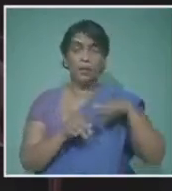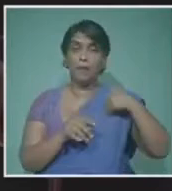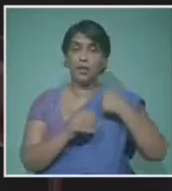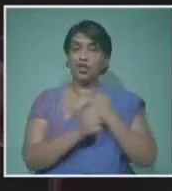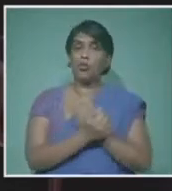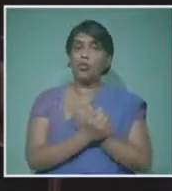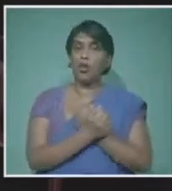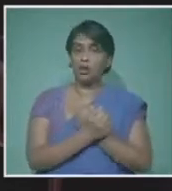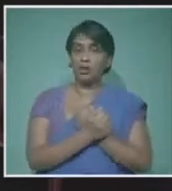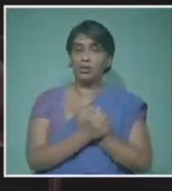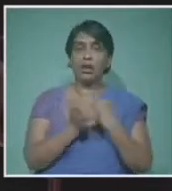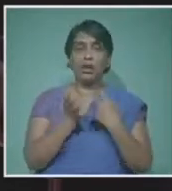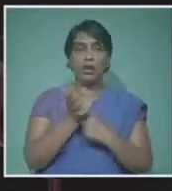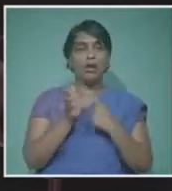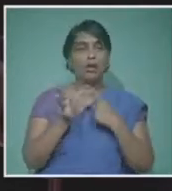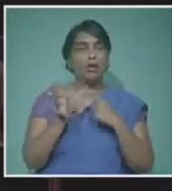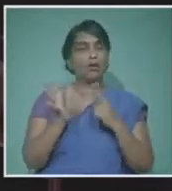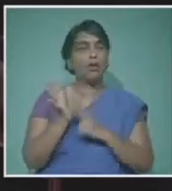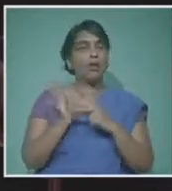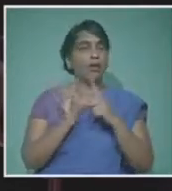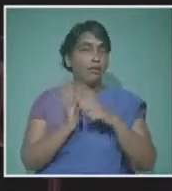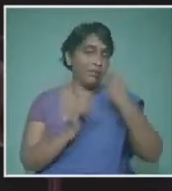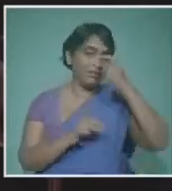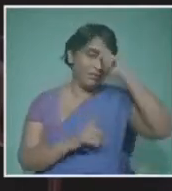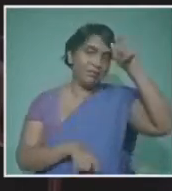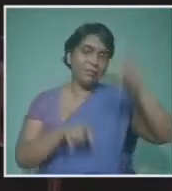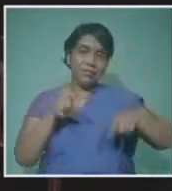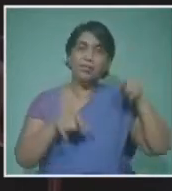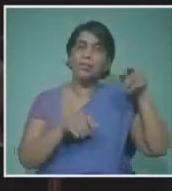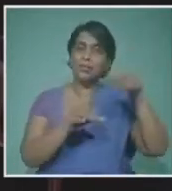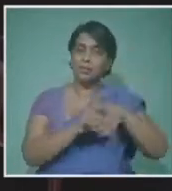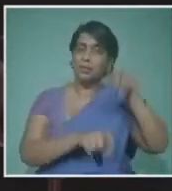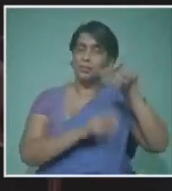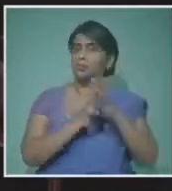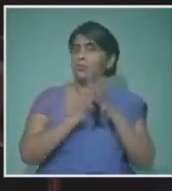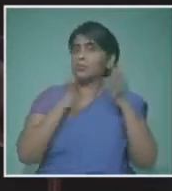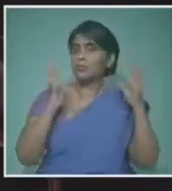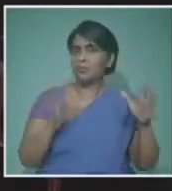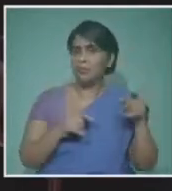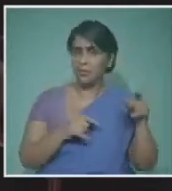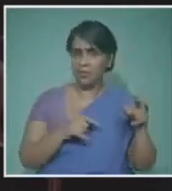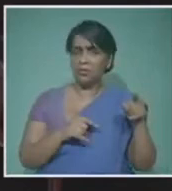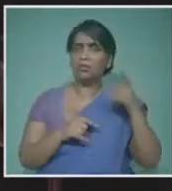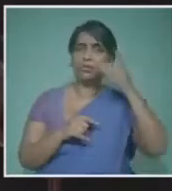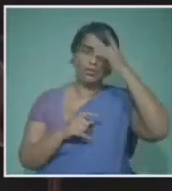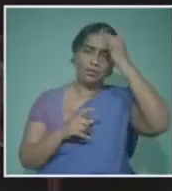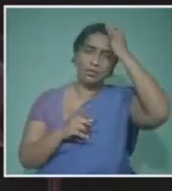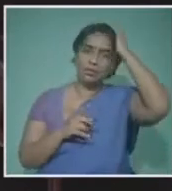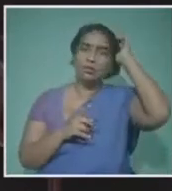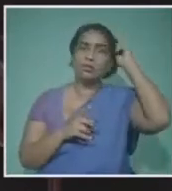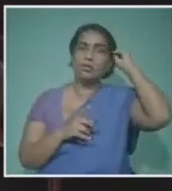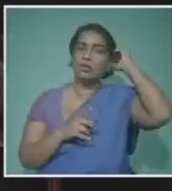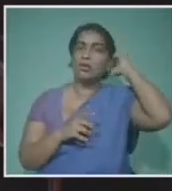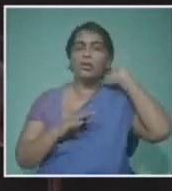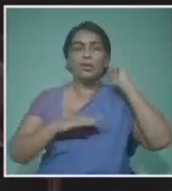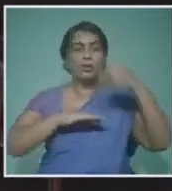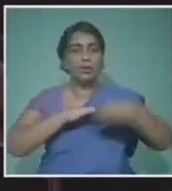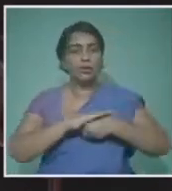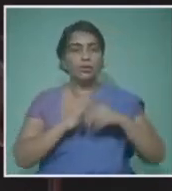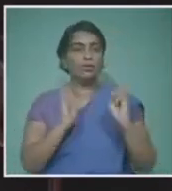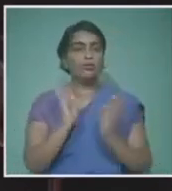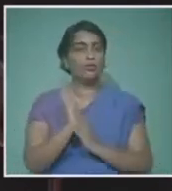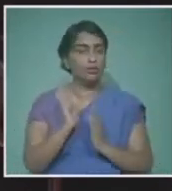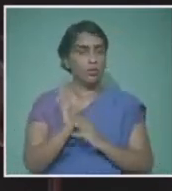නියෝජ්‍ය පොලිස්පති රවි විද්‍යාලංකාර මෙතුමා ඇතුළු එම ආයතන නිලධාරීන් ගණනාවකට ඒ වගේම අල්ලස්සෝ දූෂණ